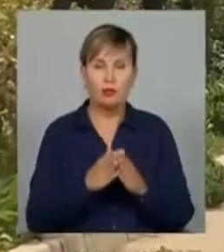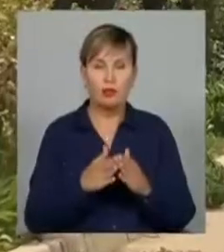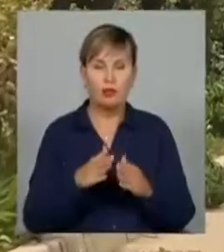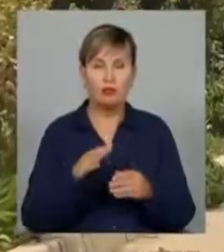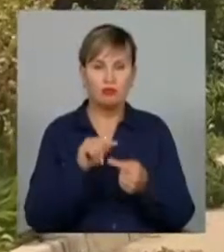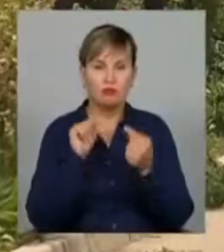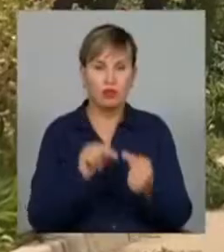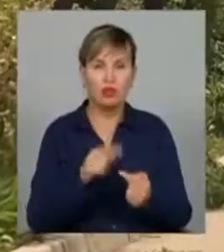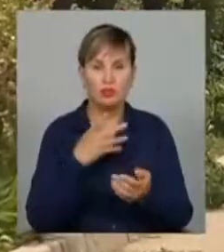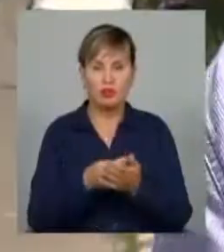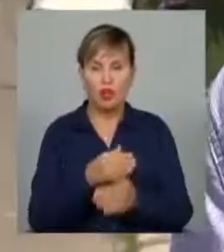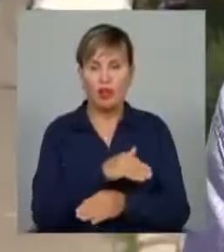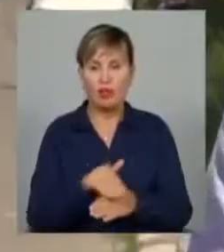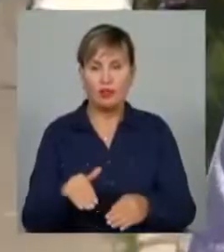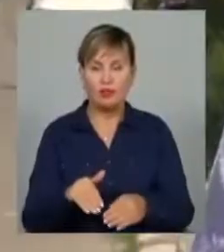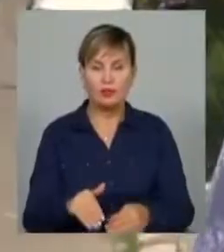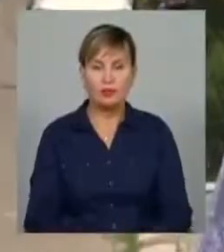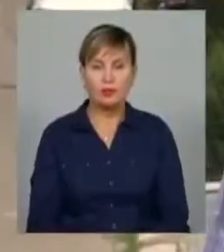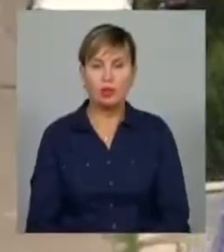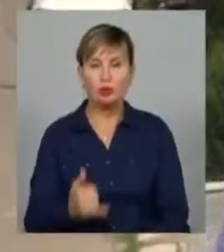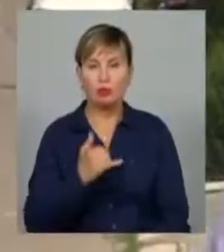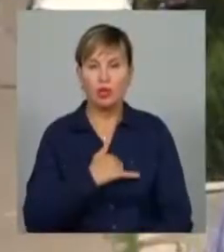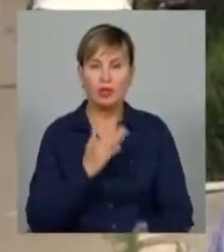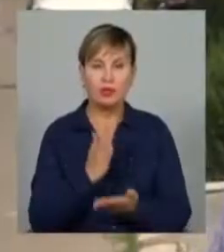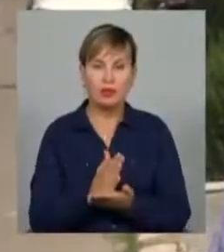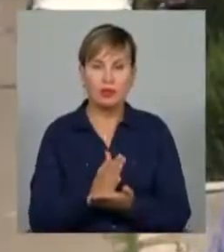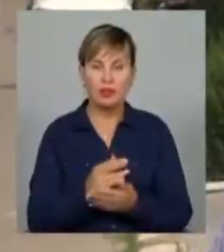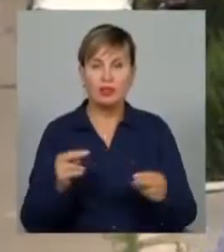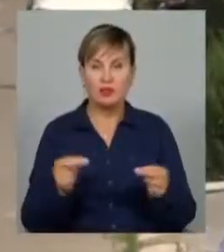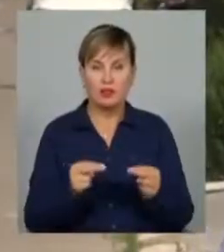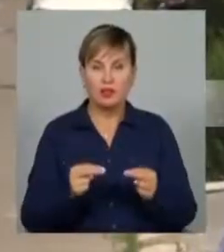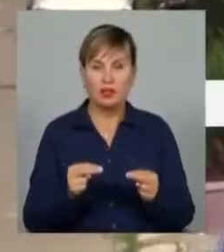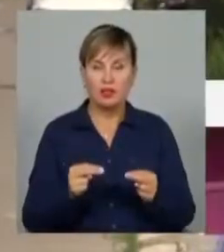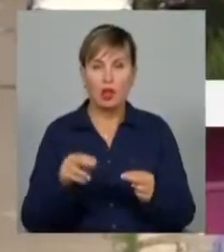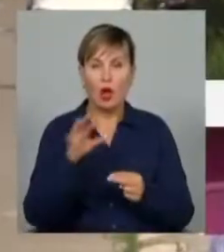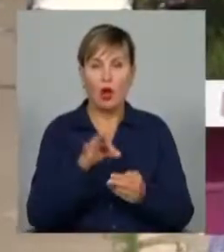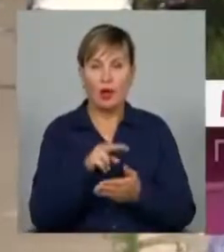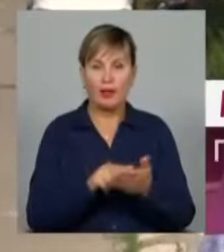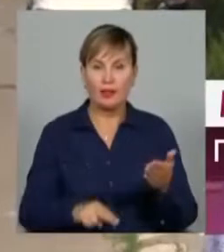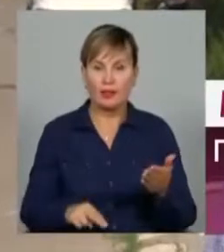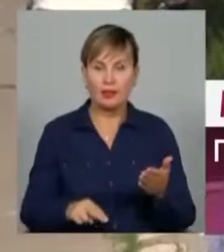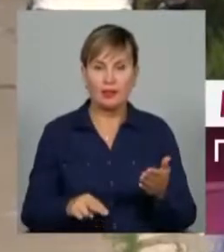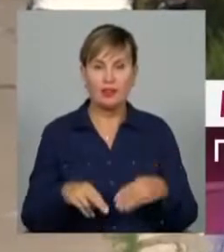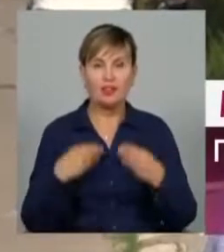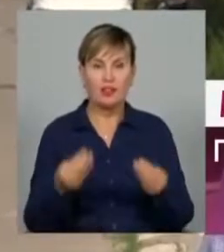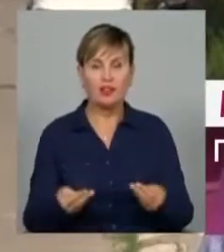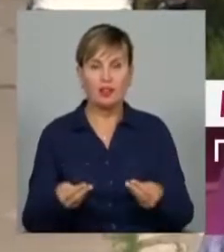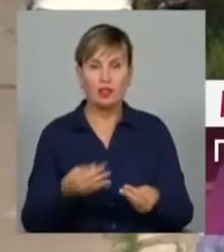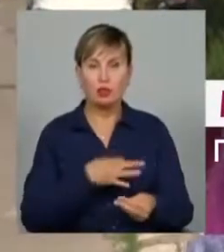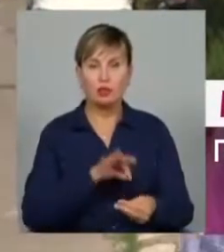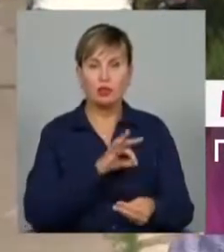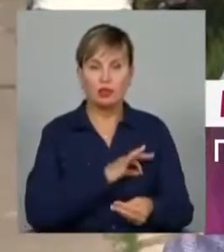опровергает подозрение в свой адрес. У нас есть свидетельство о регистрации ОСИ, выданной